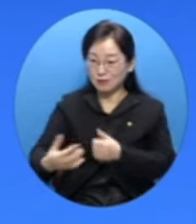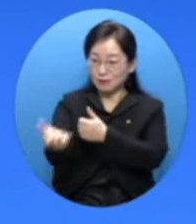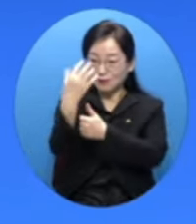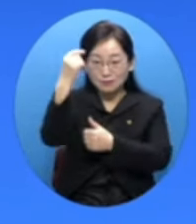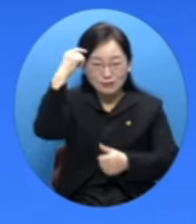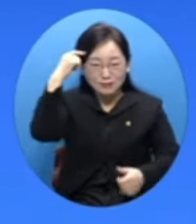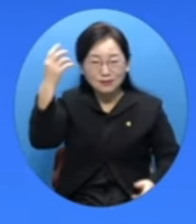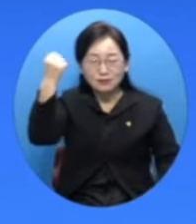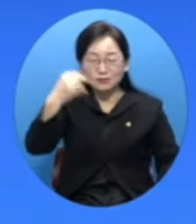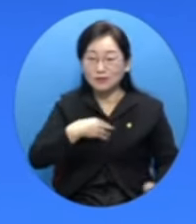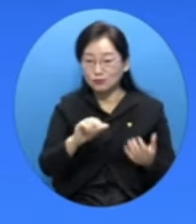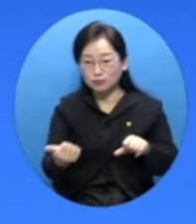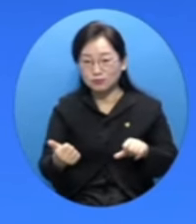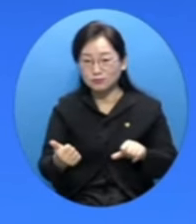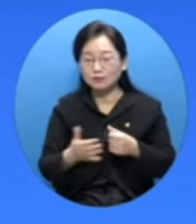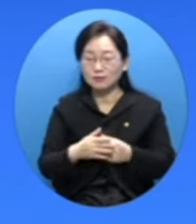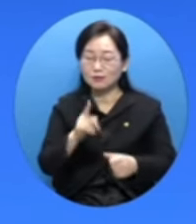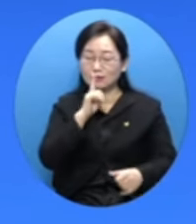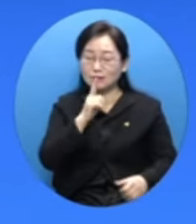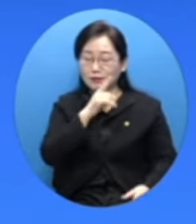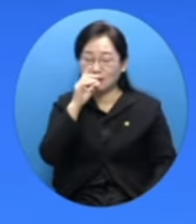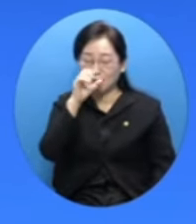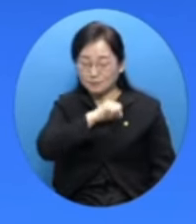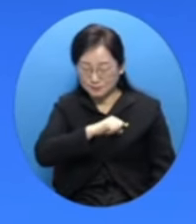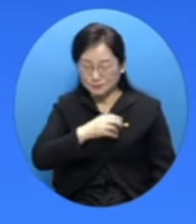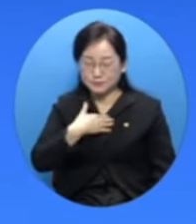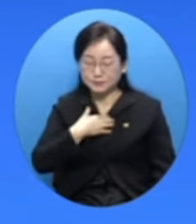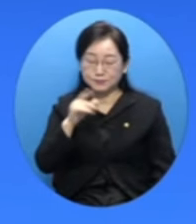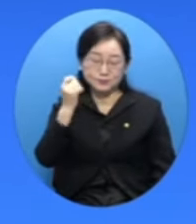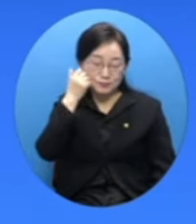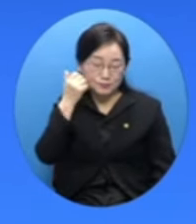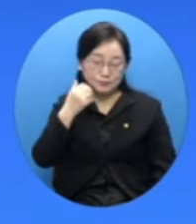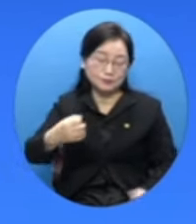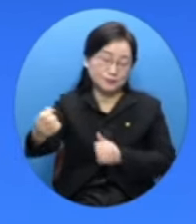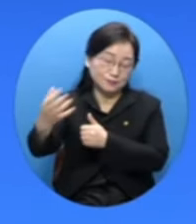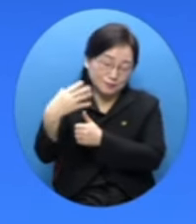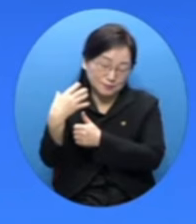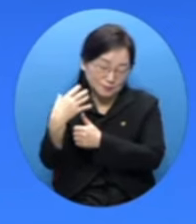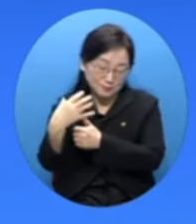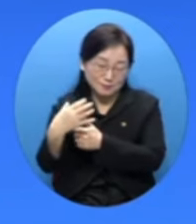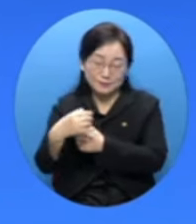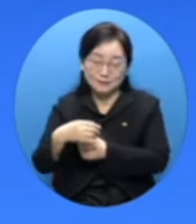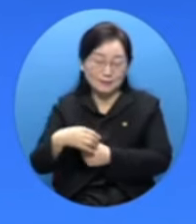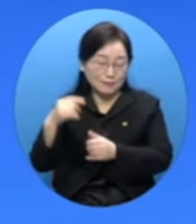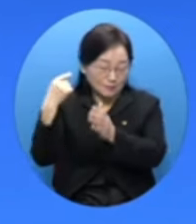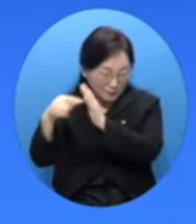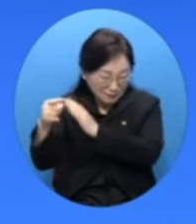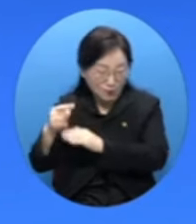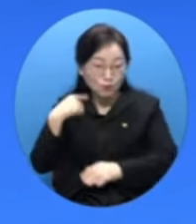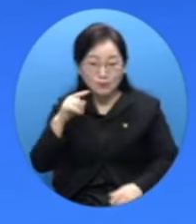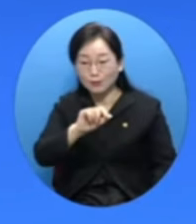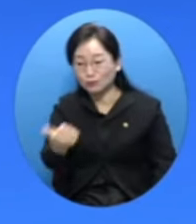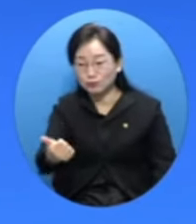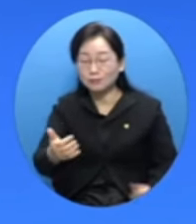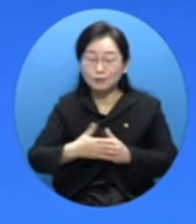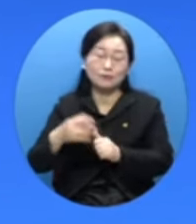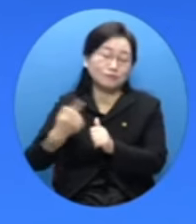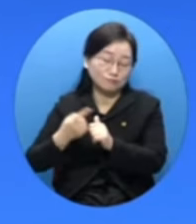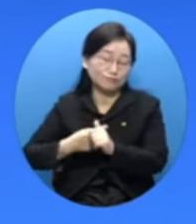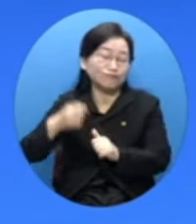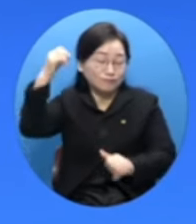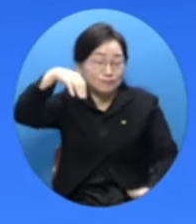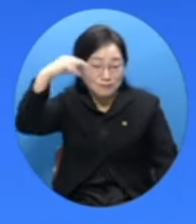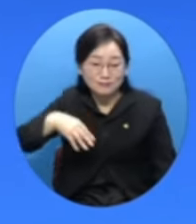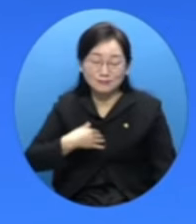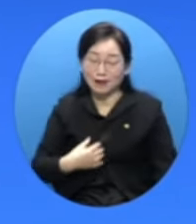생각합니다. 죽은 사람은 말이 없는 것입니다. 누가 뭐라고 해도 들리지 않는 것입니다. 죽었기 때문에 나를 욕해도 들리지 않고 나를